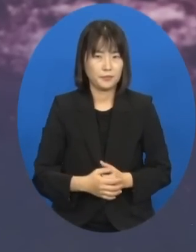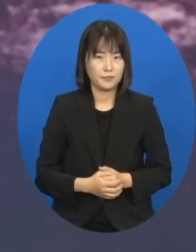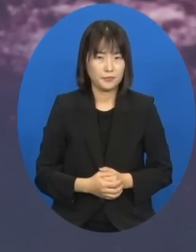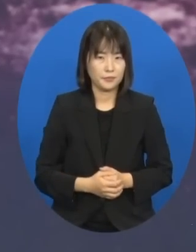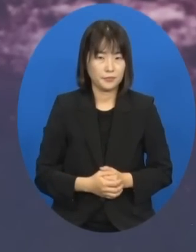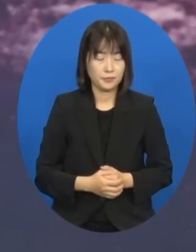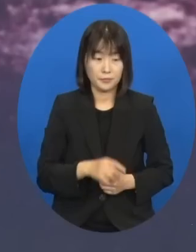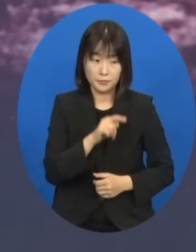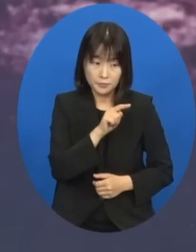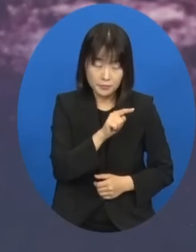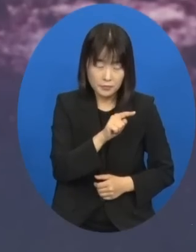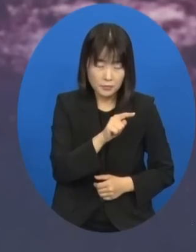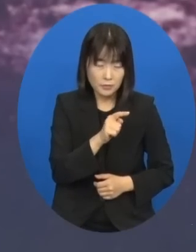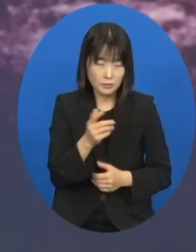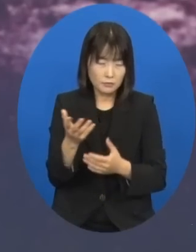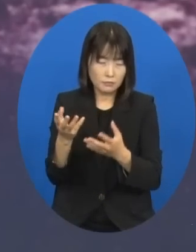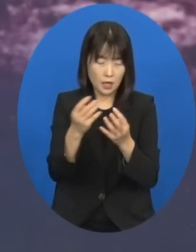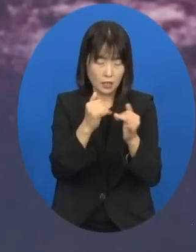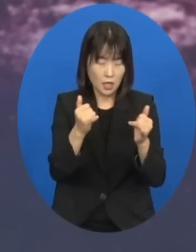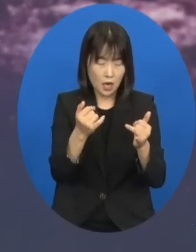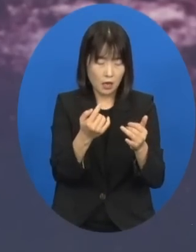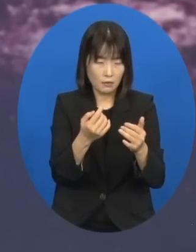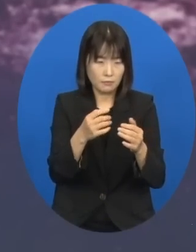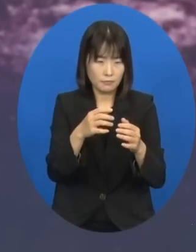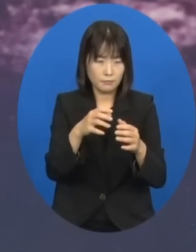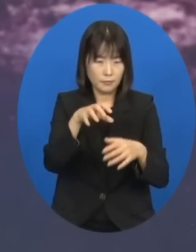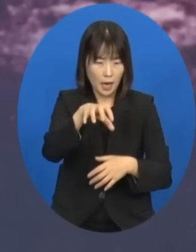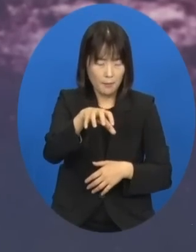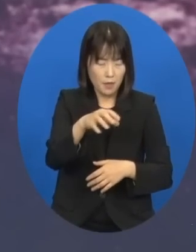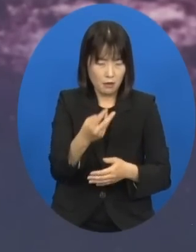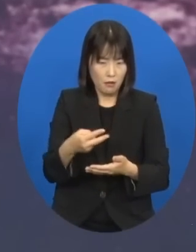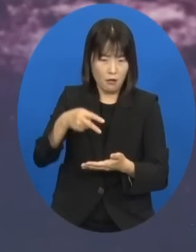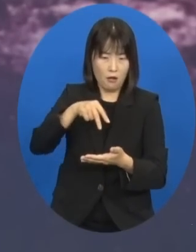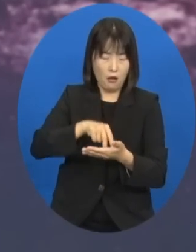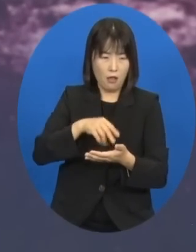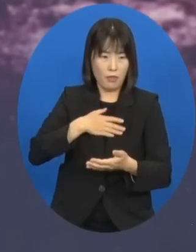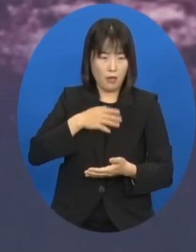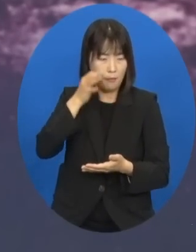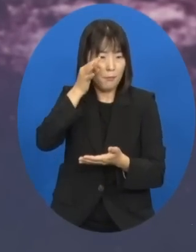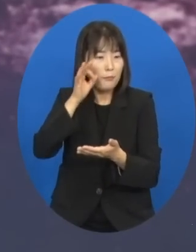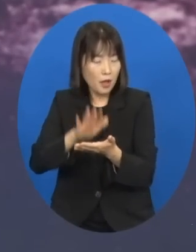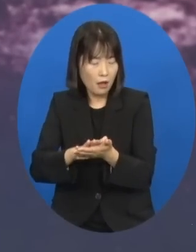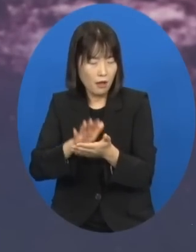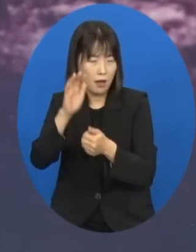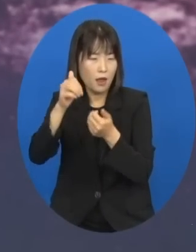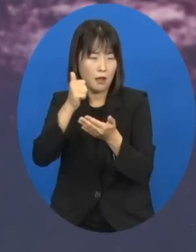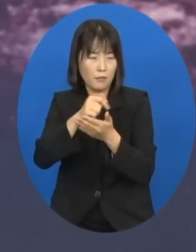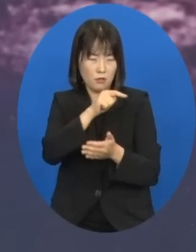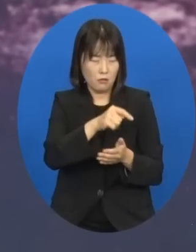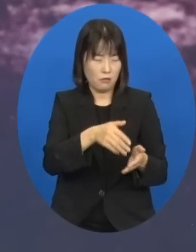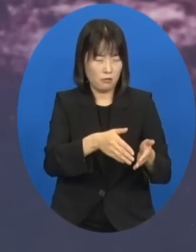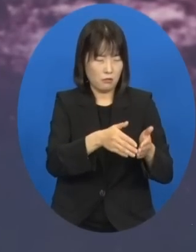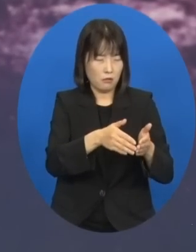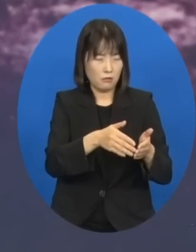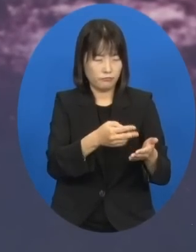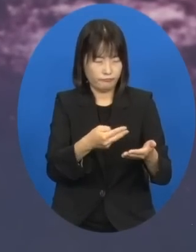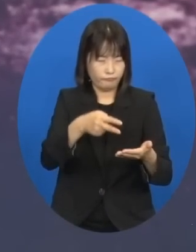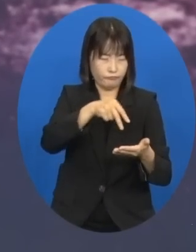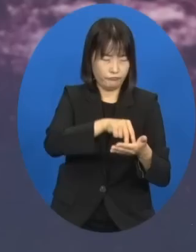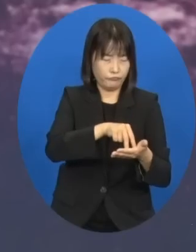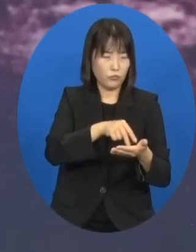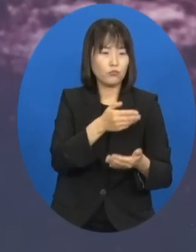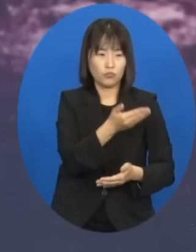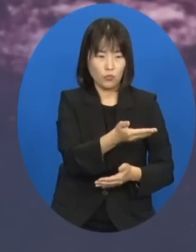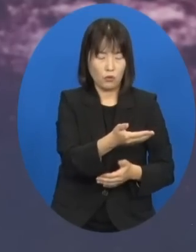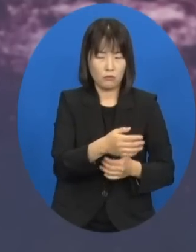너가 수많은 사람들 앞에 서 있는 것을 내가 봤어. 하나님이 너를 세워줄 거야. 뭐 그런 이상한 얘기를 막 하세요. 아니, 내가